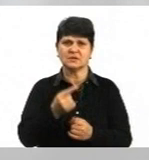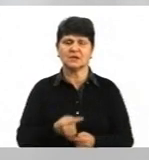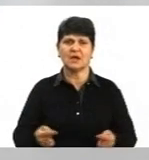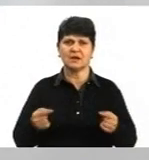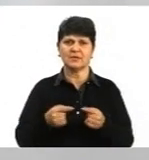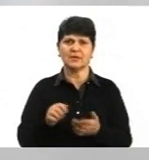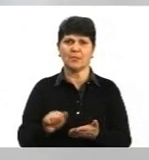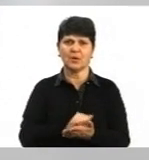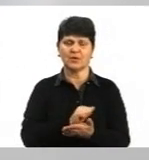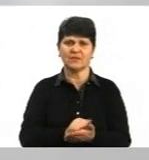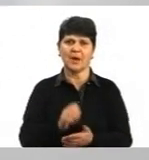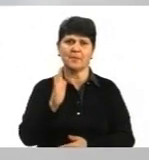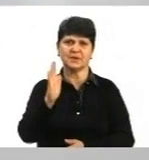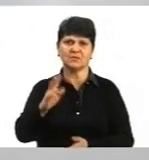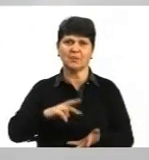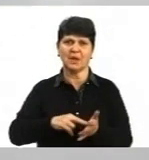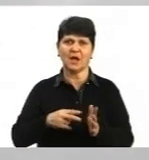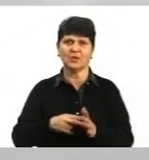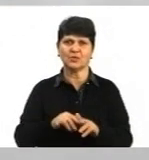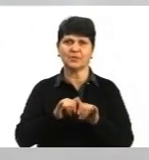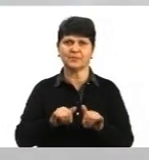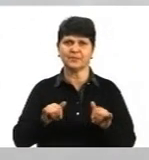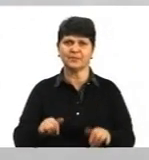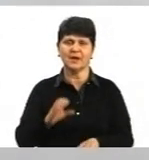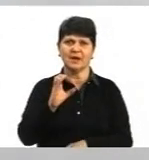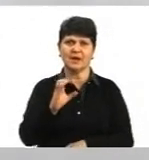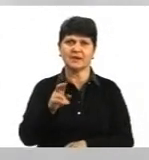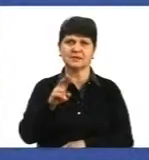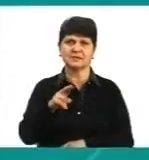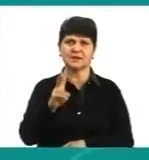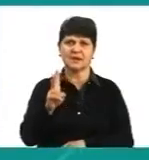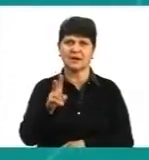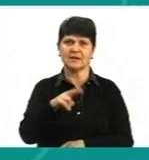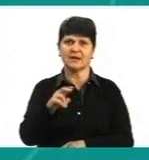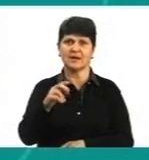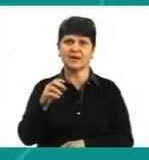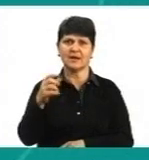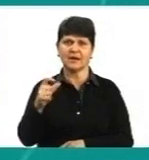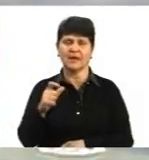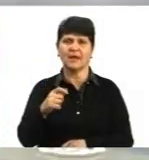документацію. На перспективу плануємо поширити дію АСКДР на інші міські магістралі.